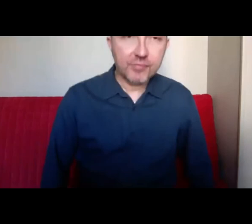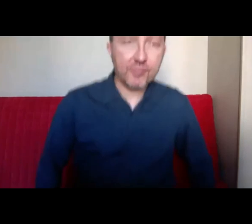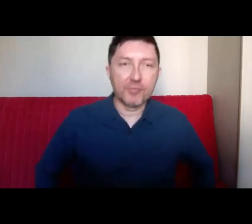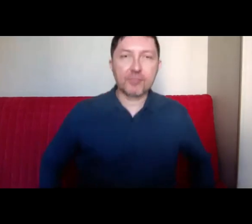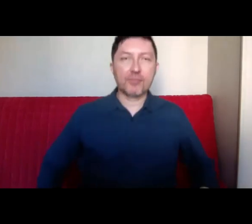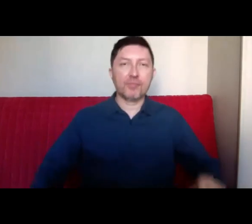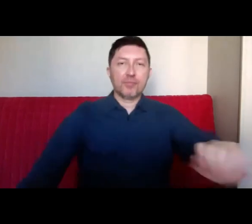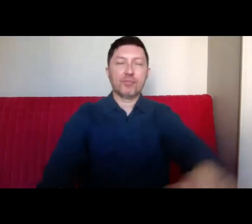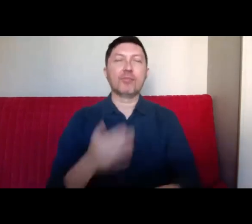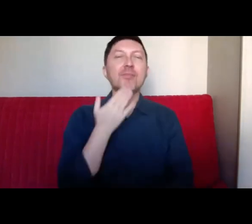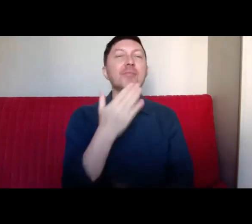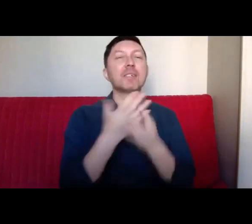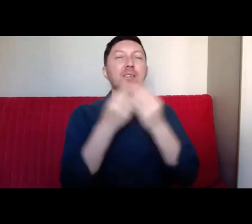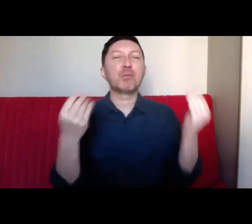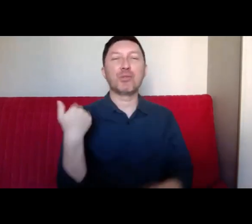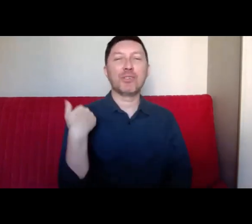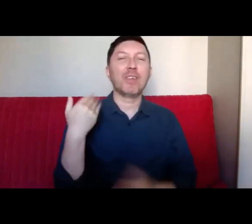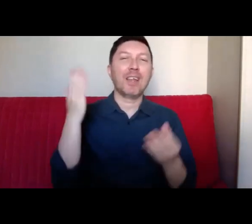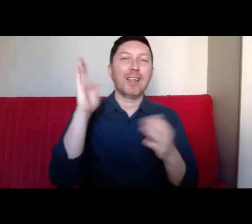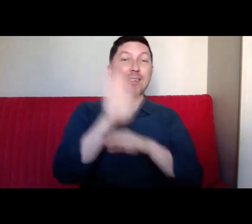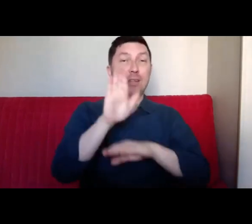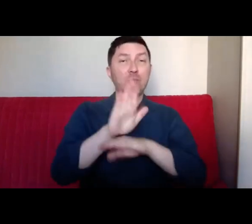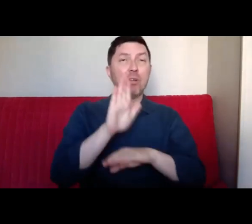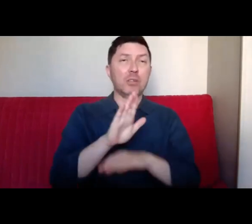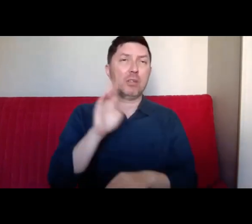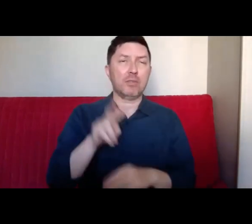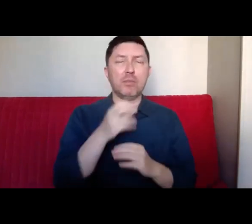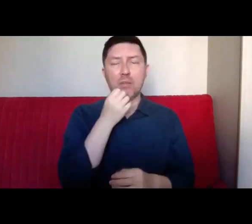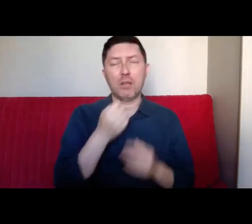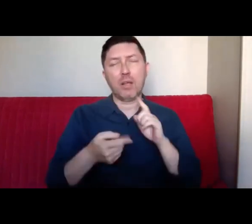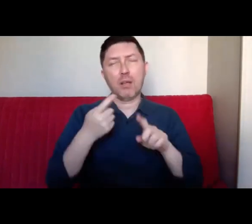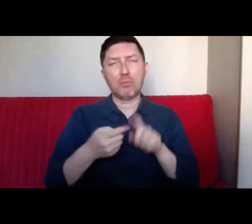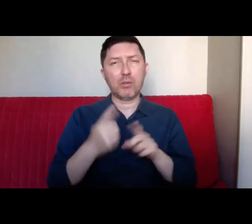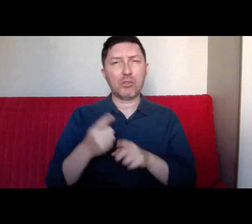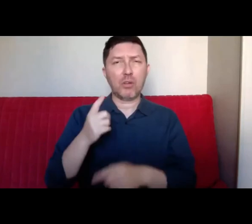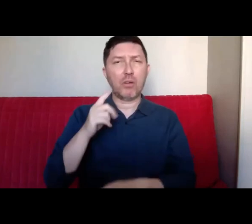très important d'avoir ces témoignages, d'avoir ces bonnes pratiques, comme l'a rappelé Fabrizio.